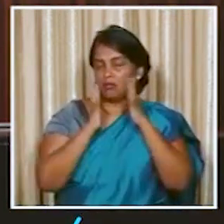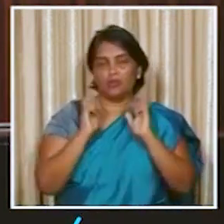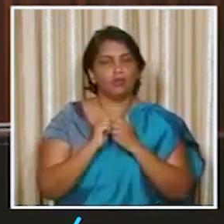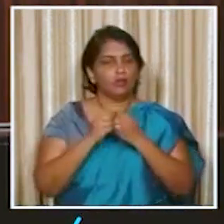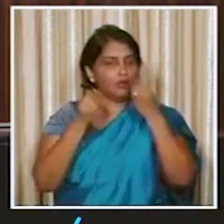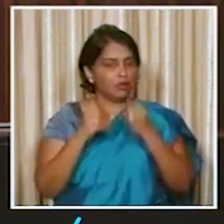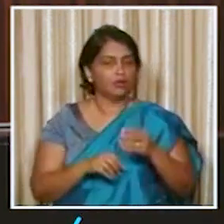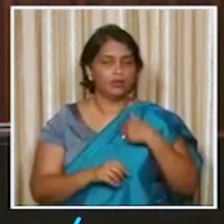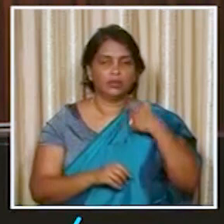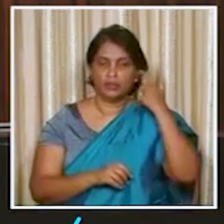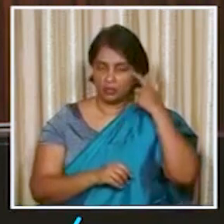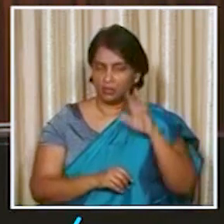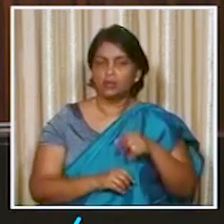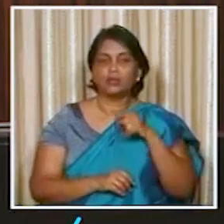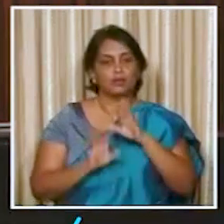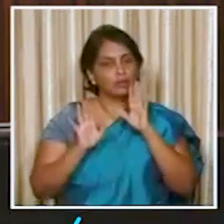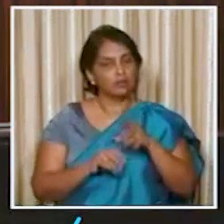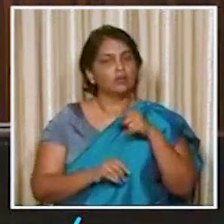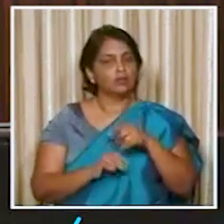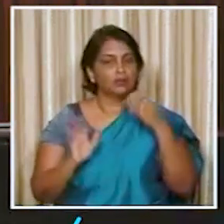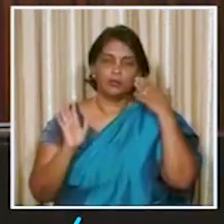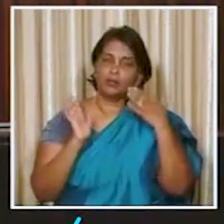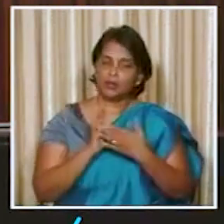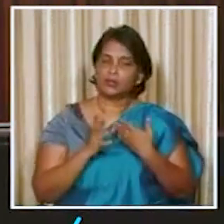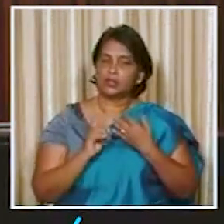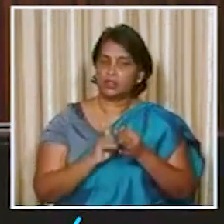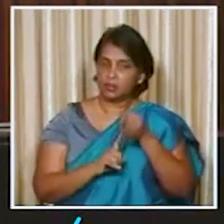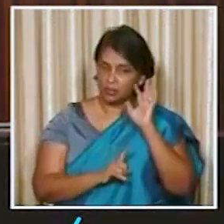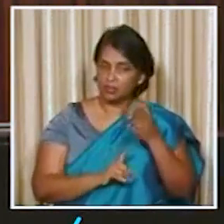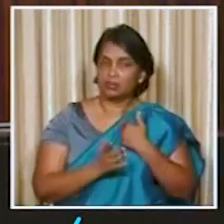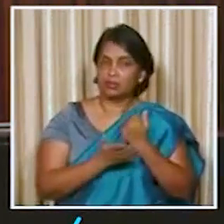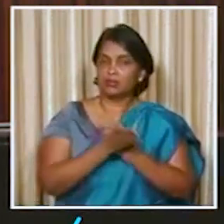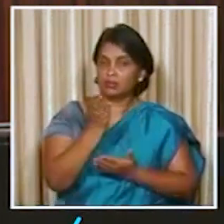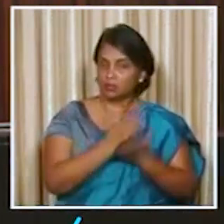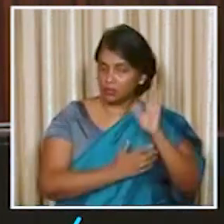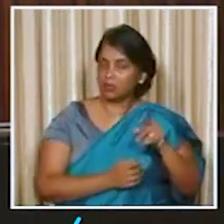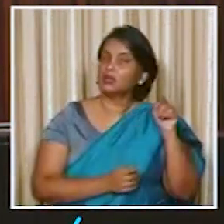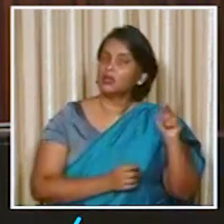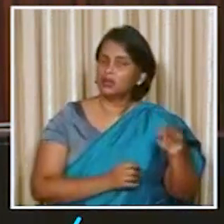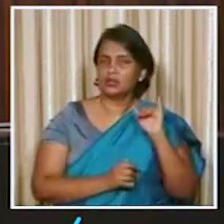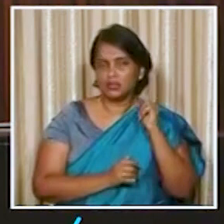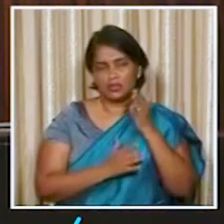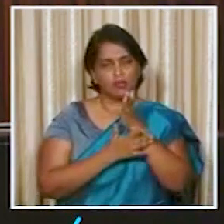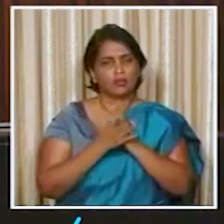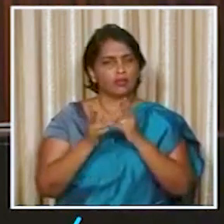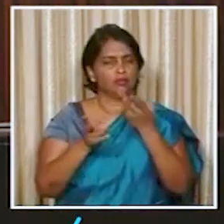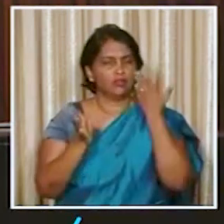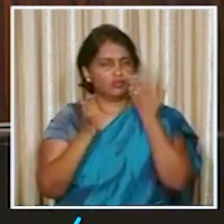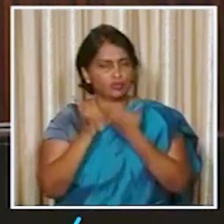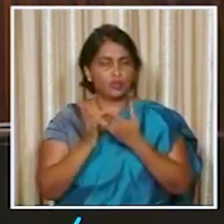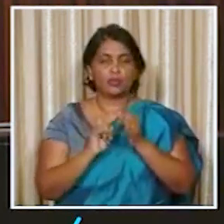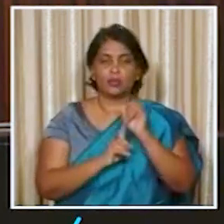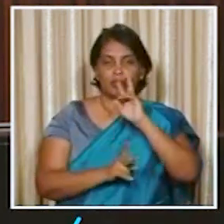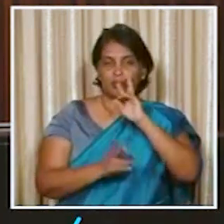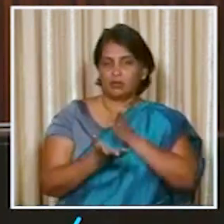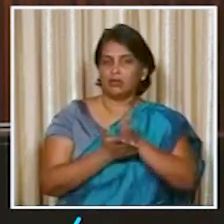හෙළීමක් යයි මාගේ හැඟීමයි. කෙසේ නමුත් මේ සම්බන්ධව මා ජනාධිපතිවරයා වෙත යවන ලද ලිපියේ යම් යම් කොටස් උපුටා දක්වමින් ජනතාව